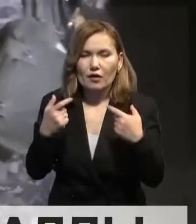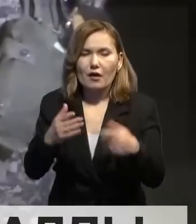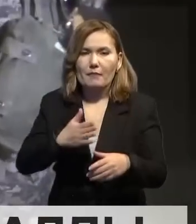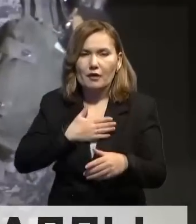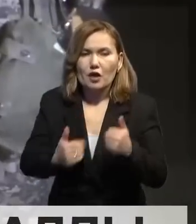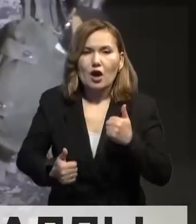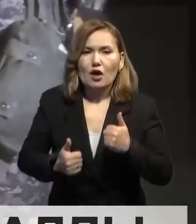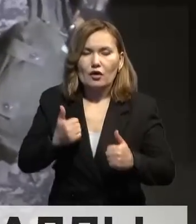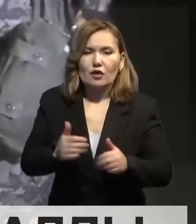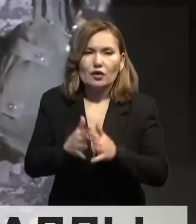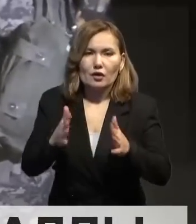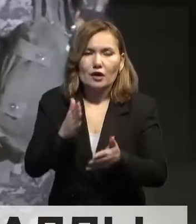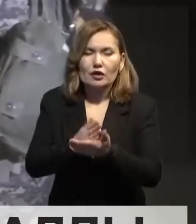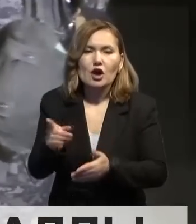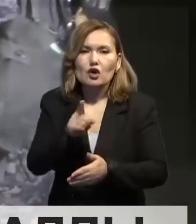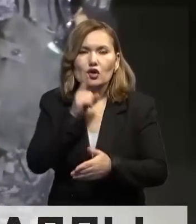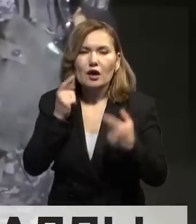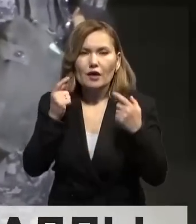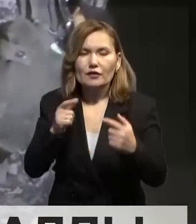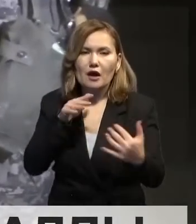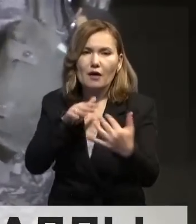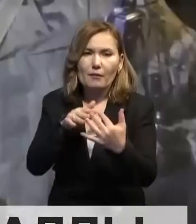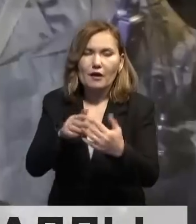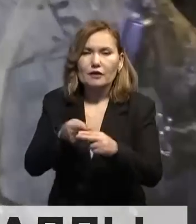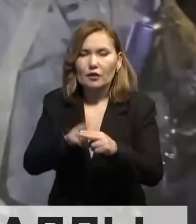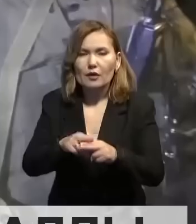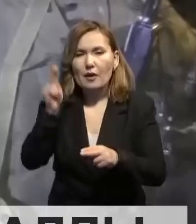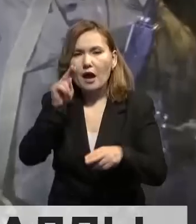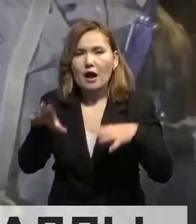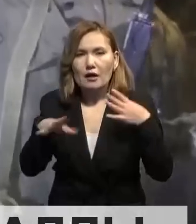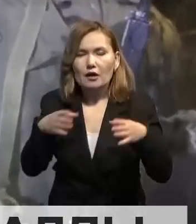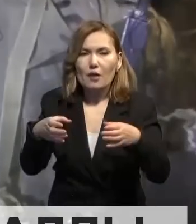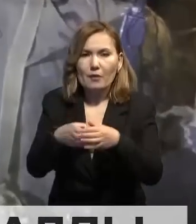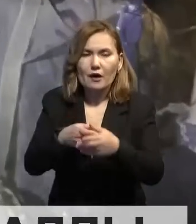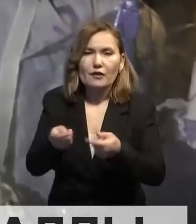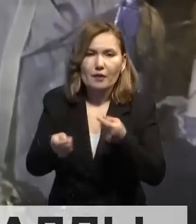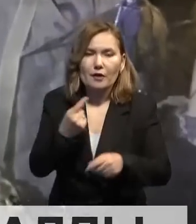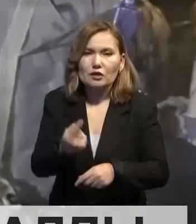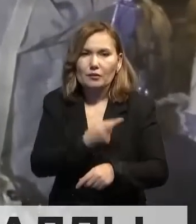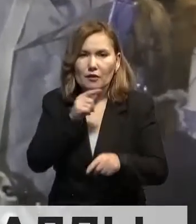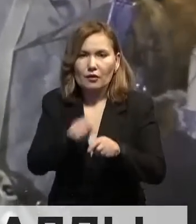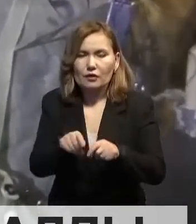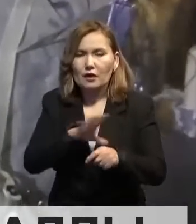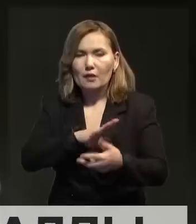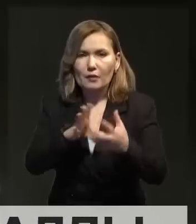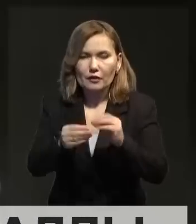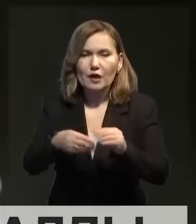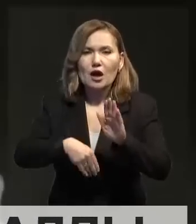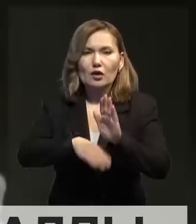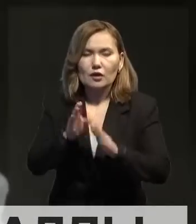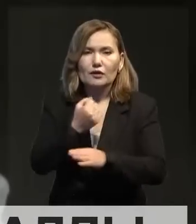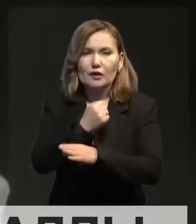құрмет. Осылайша жас командирлердің ұрысқа мүмкіндігінше жақын жағдайда әскери бөлімдерді басқару шеберлігі сыналды. Үздік нәтиже